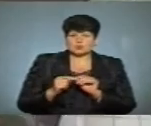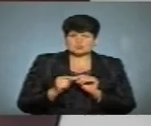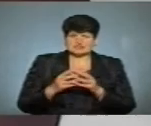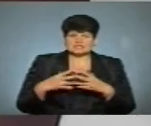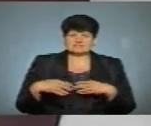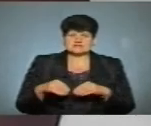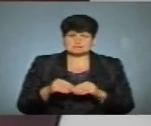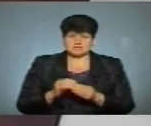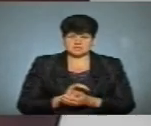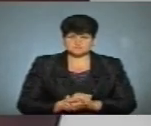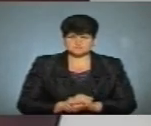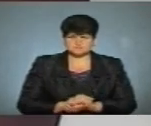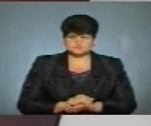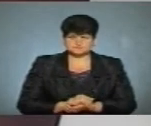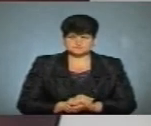сім'ях.